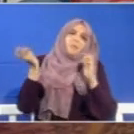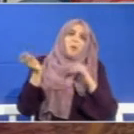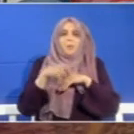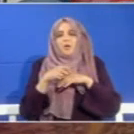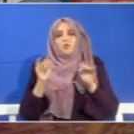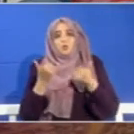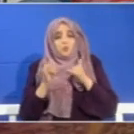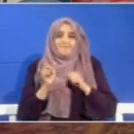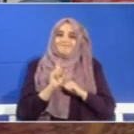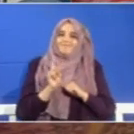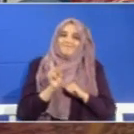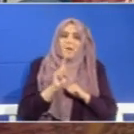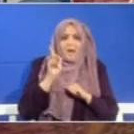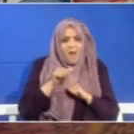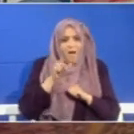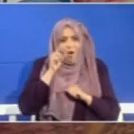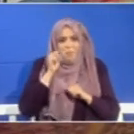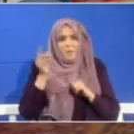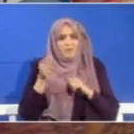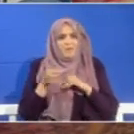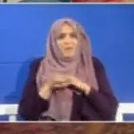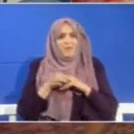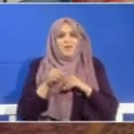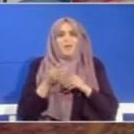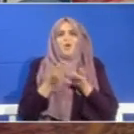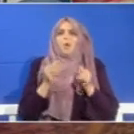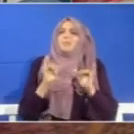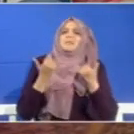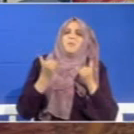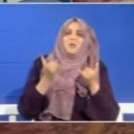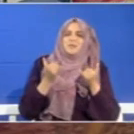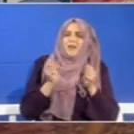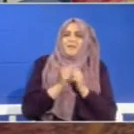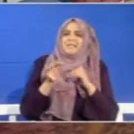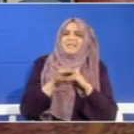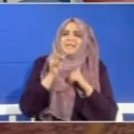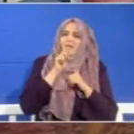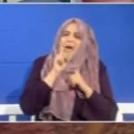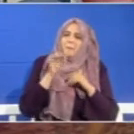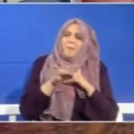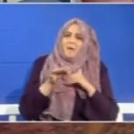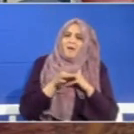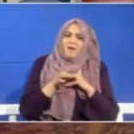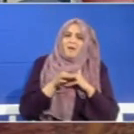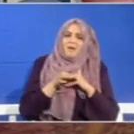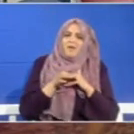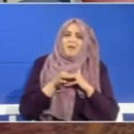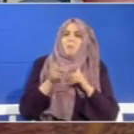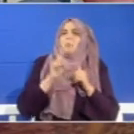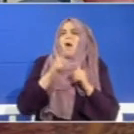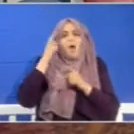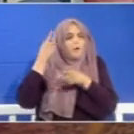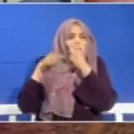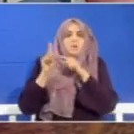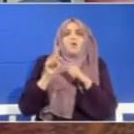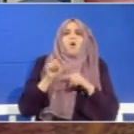كلمة لعب. نعم. كاين بعض الأزواج في باب يمازح زوجته، يعني قضية ما عنده حتى قصد وما عنده حتى نية وما